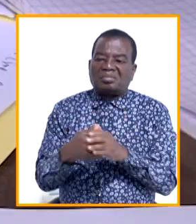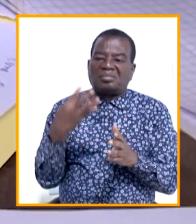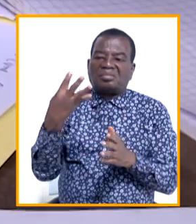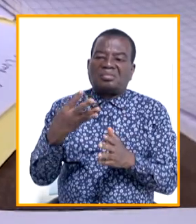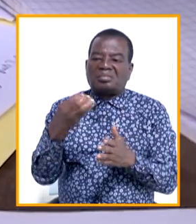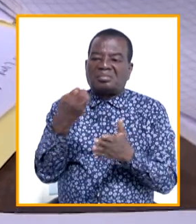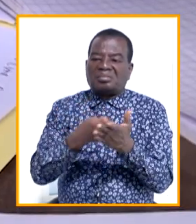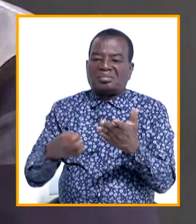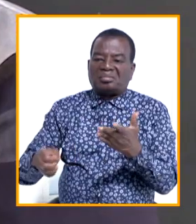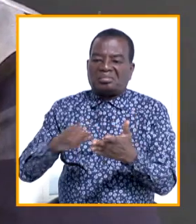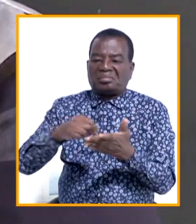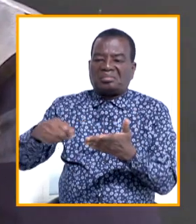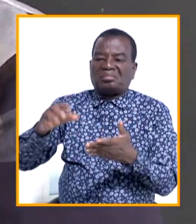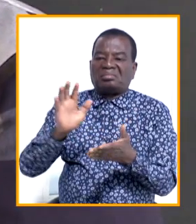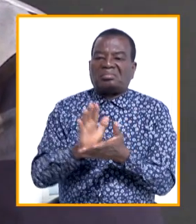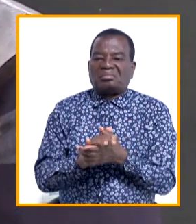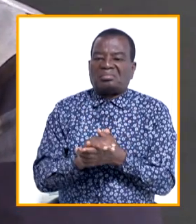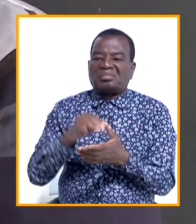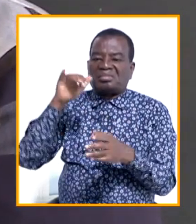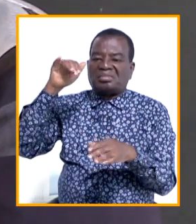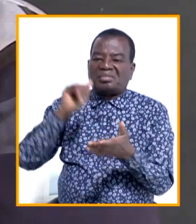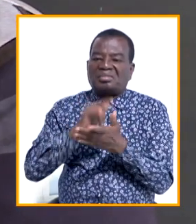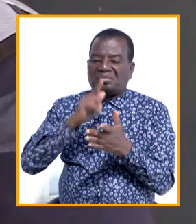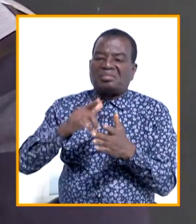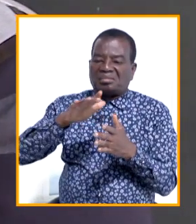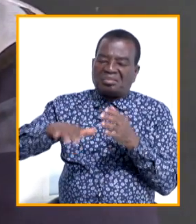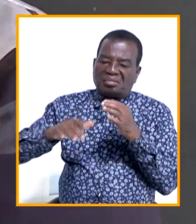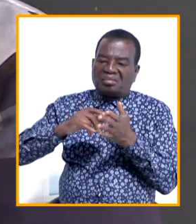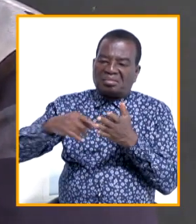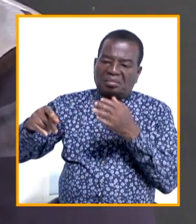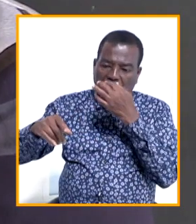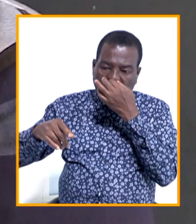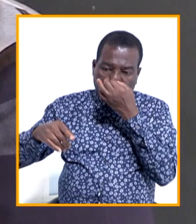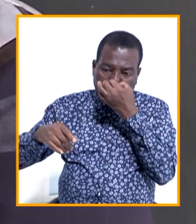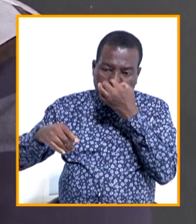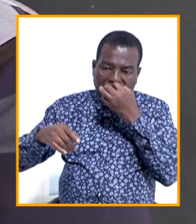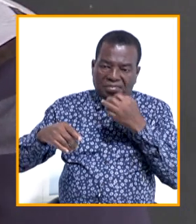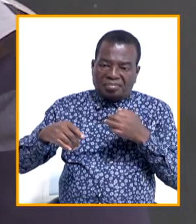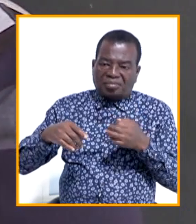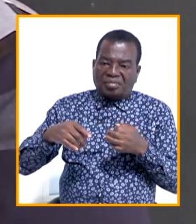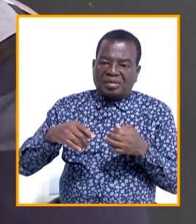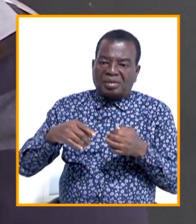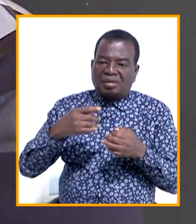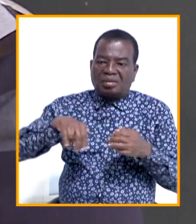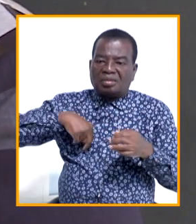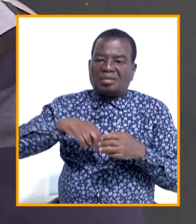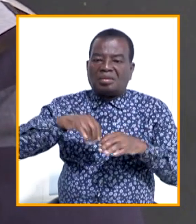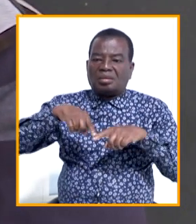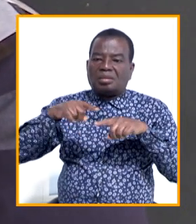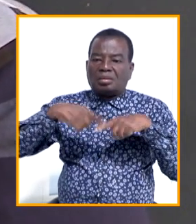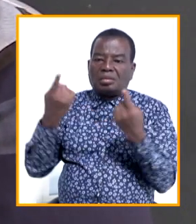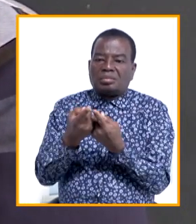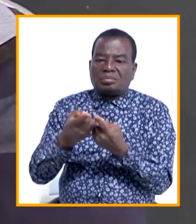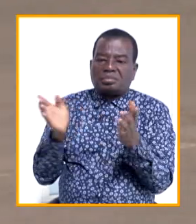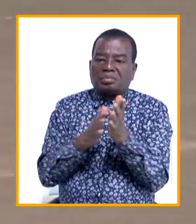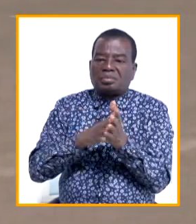élèves mais il faut dire que c'est lent c'est vraiment lent c'est pas ce nom que nous voulons entendre parce que ici nous sommes dans un groupe scolaire de